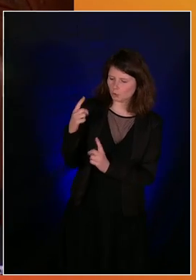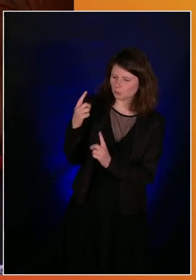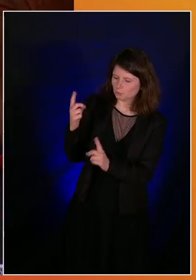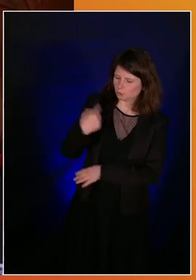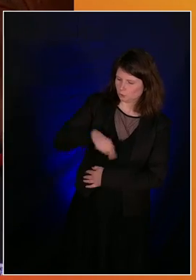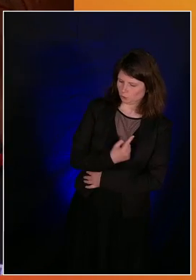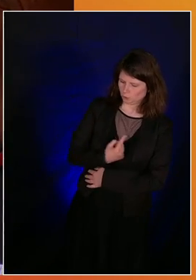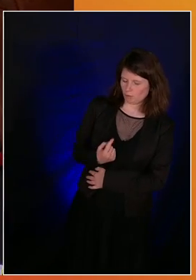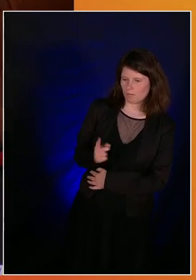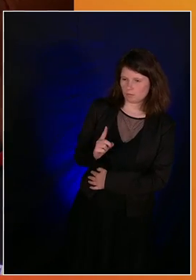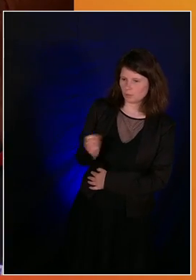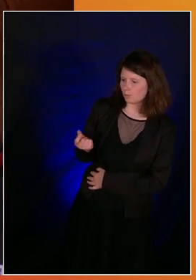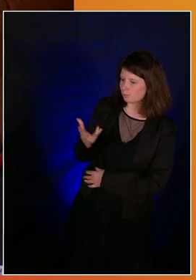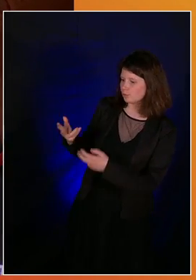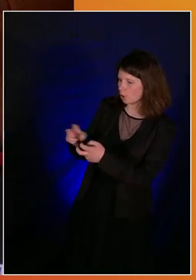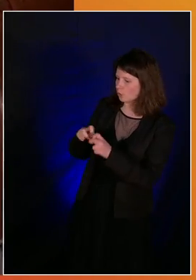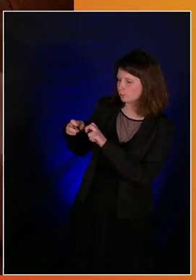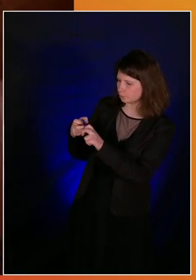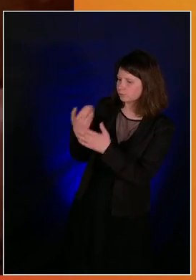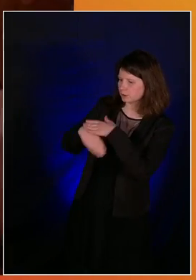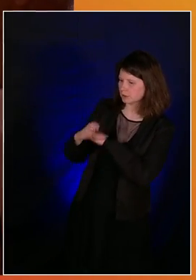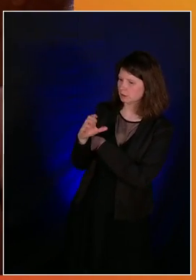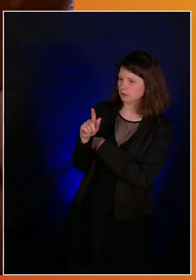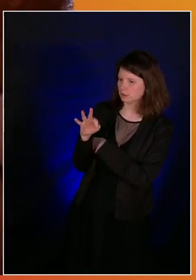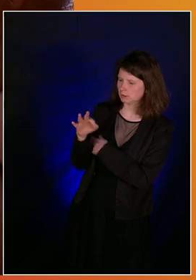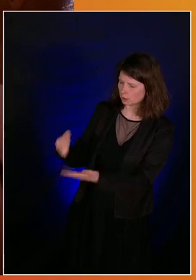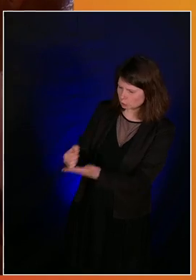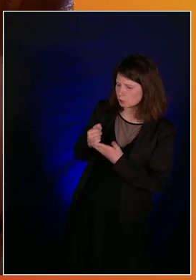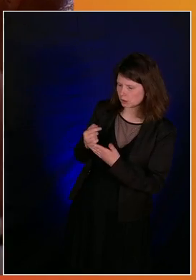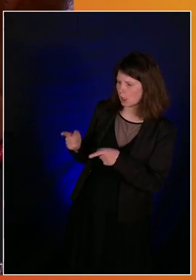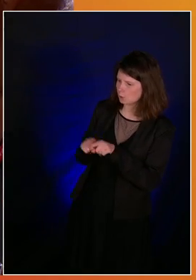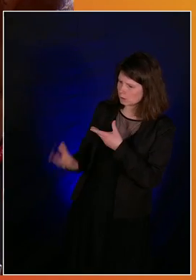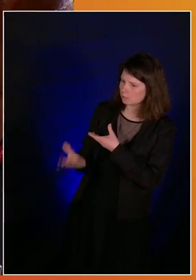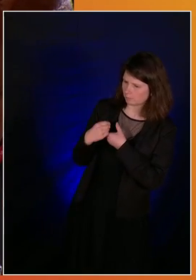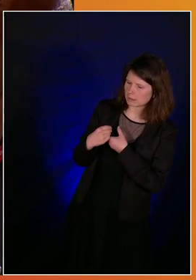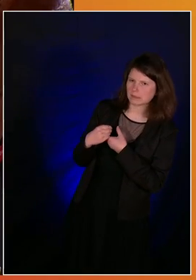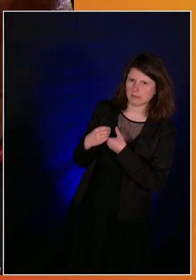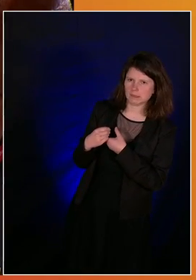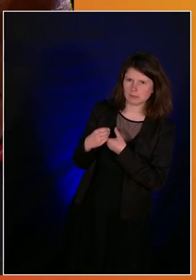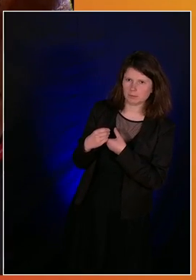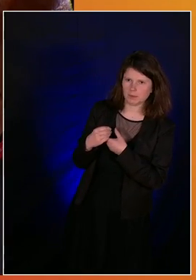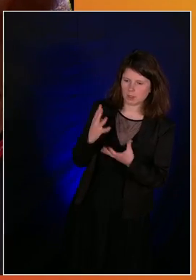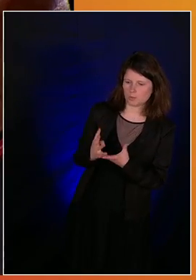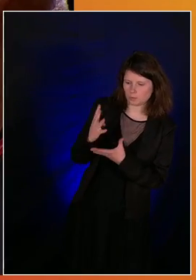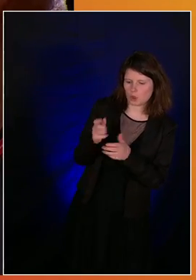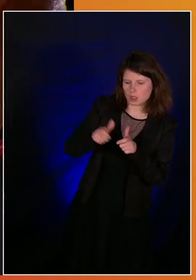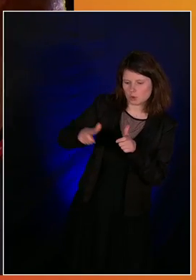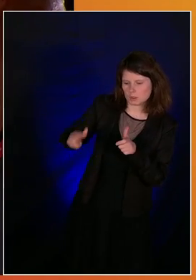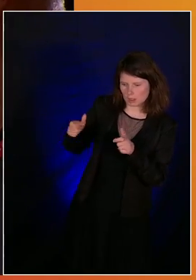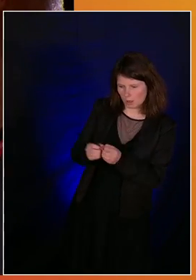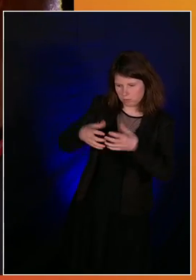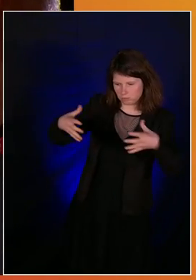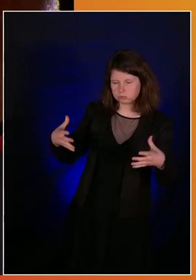de nombreuses organisations de la CGT nous soutiennent et participent au développement de notre projet industriel qui